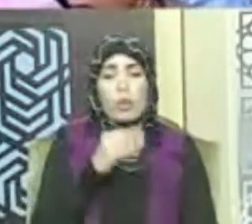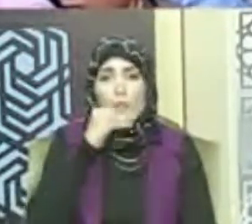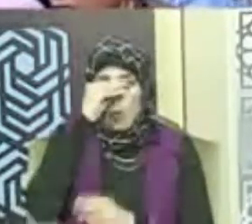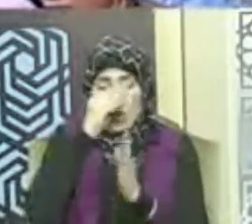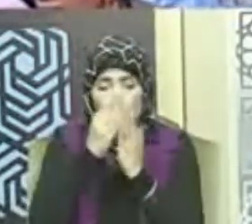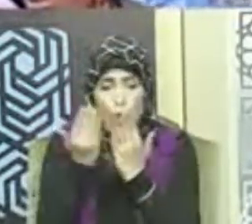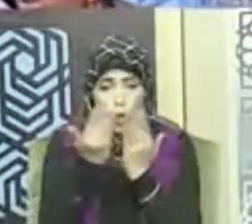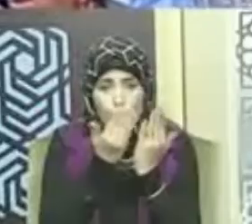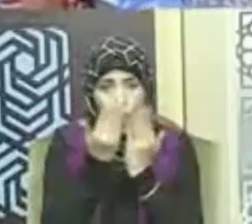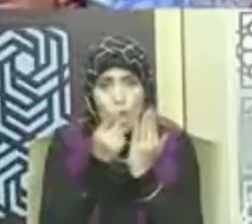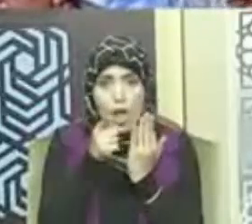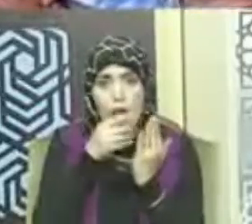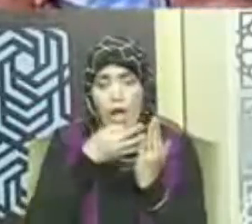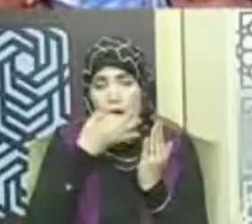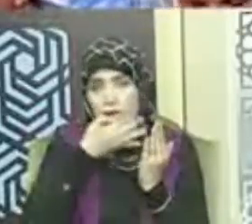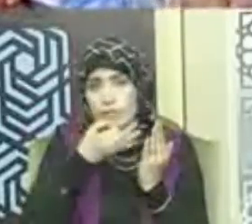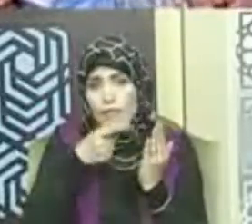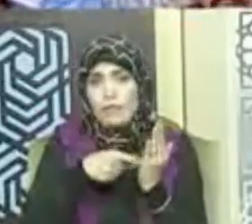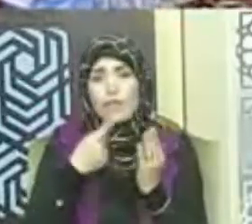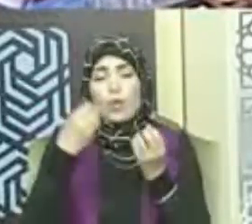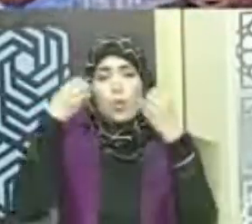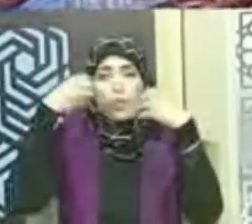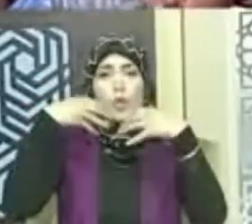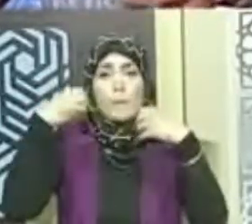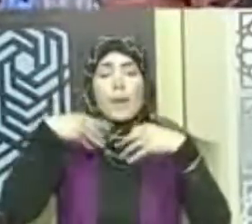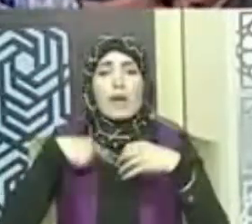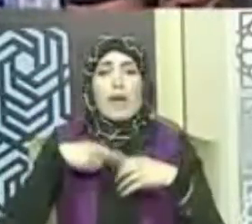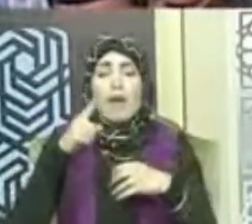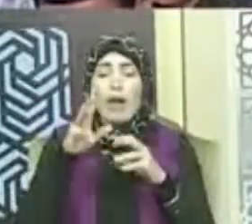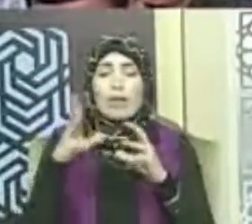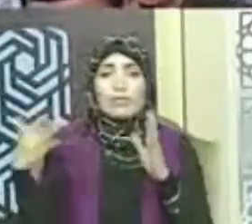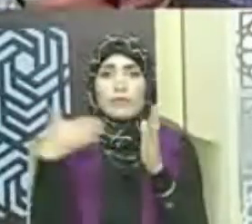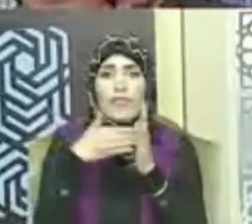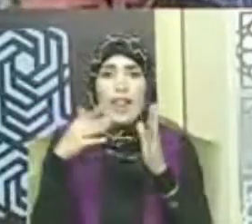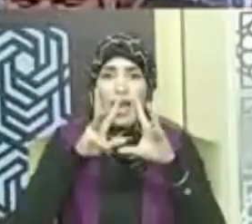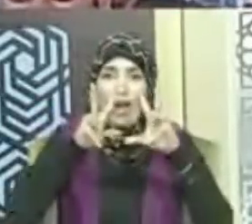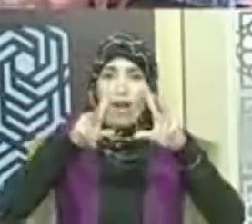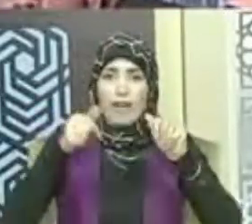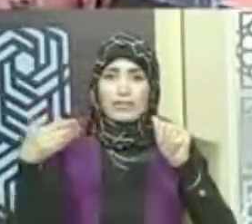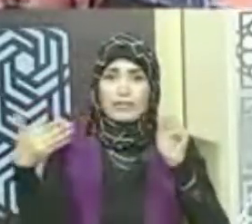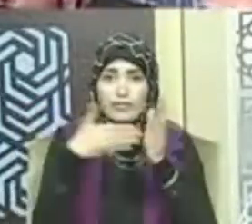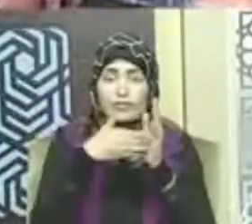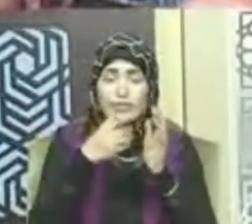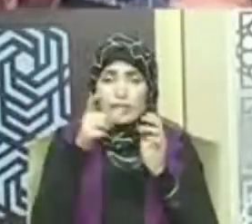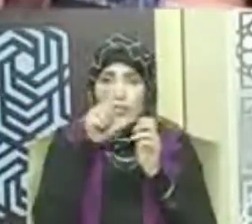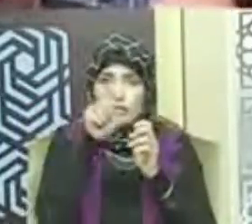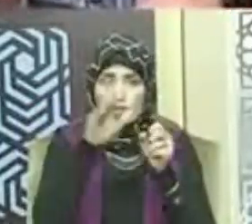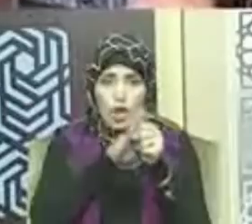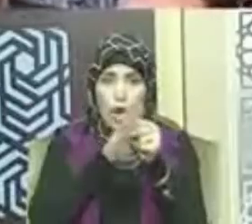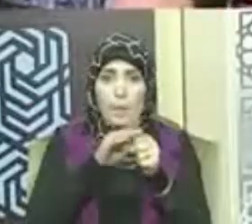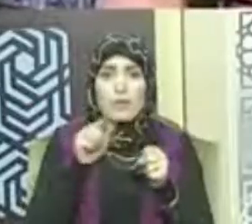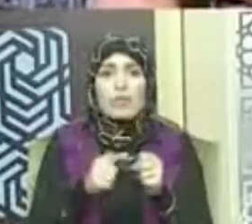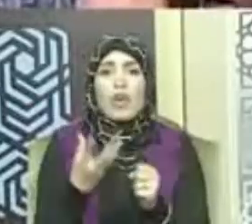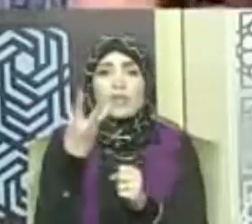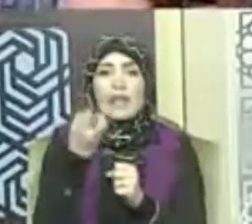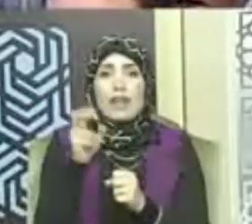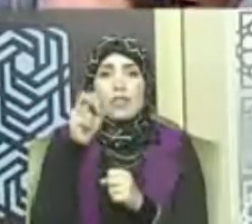القرآن، وارزقنا فيه بركة ليلة القدر ووفقنا لها، واجعلنا فيه